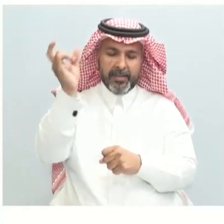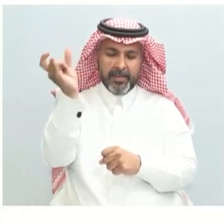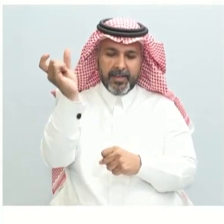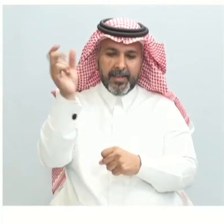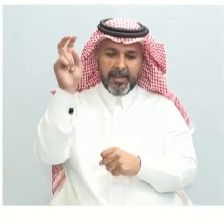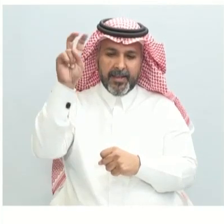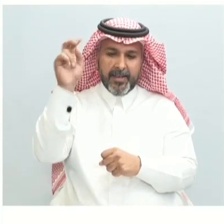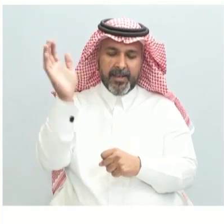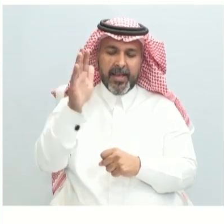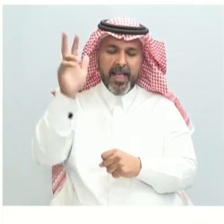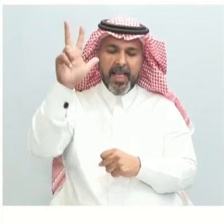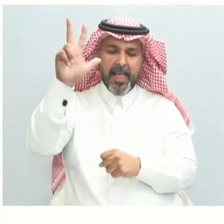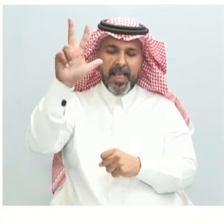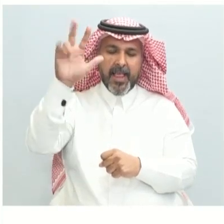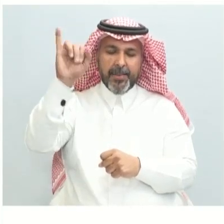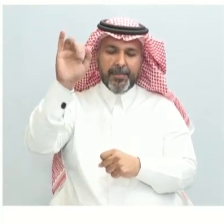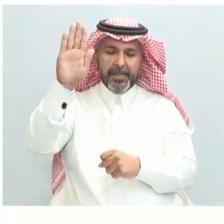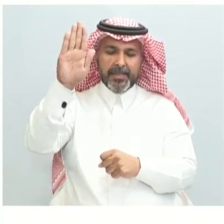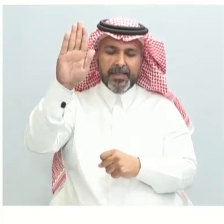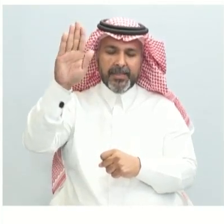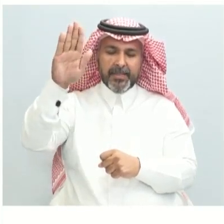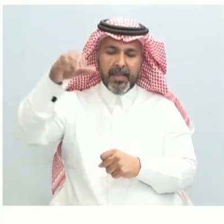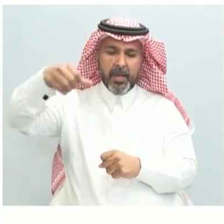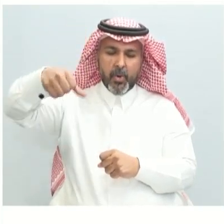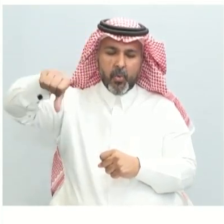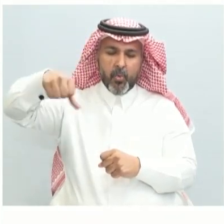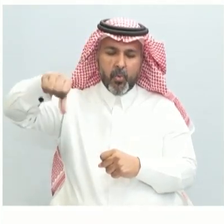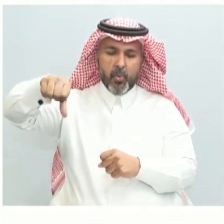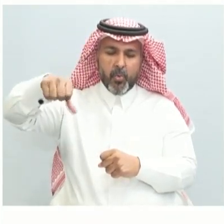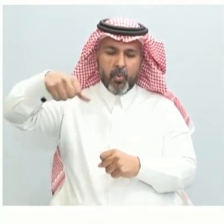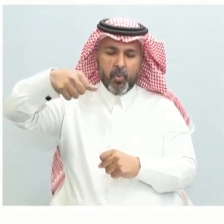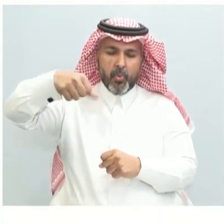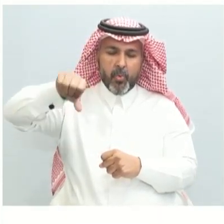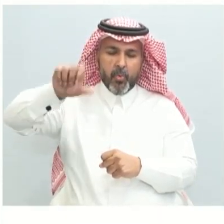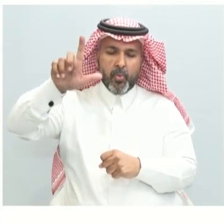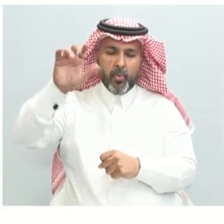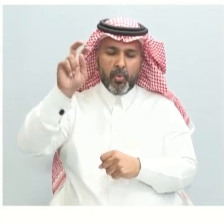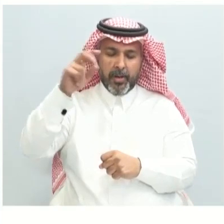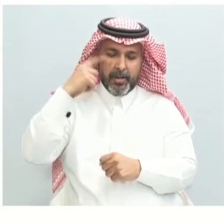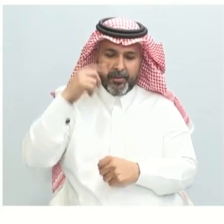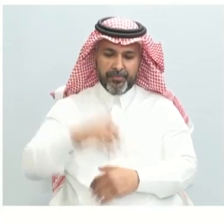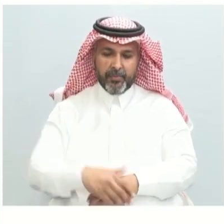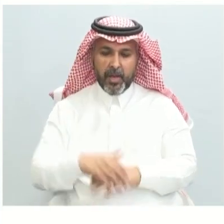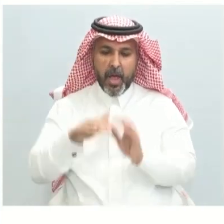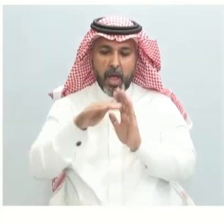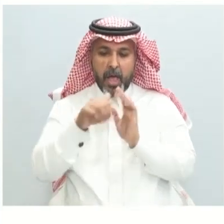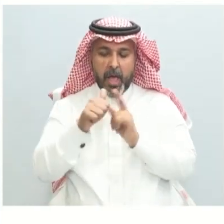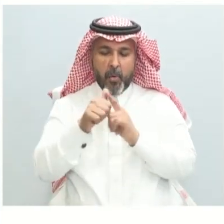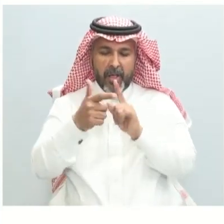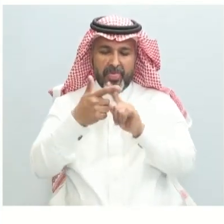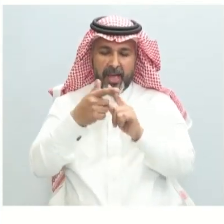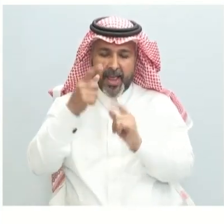هو المواطن الصالح اثنين ان يعدد الطالب واجبات المواطن السعودي